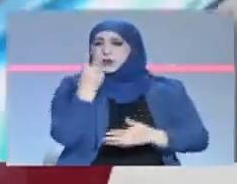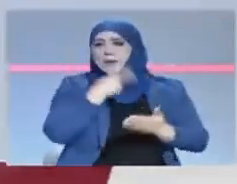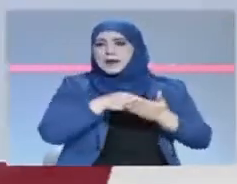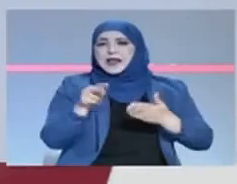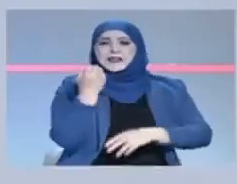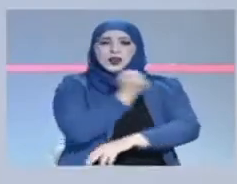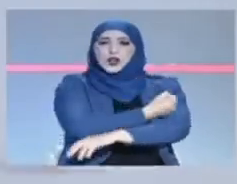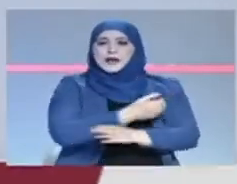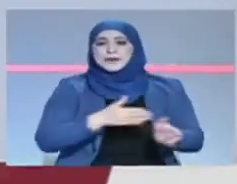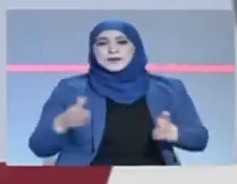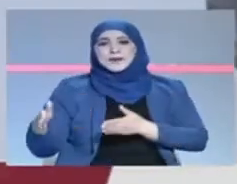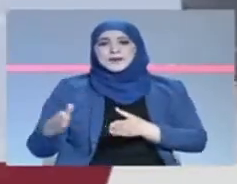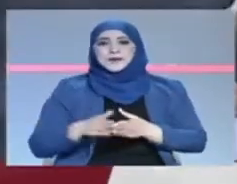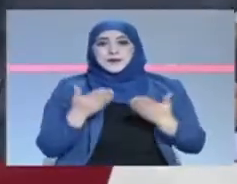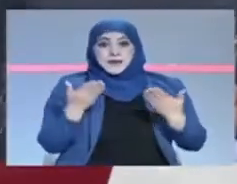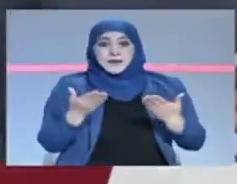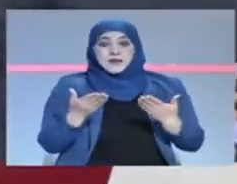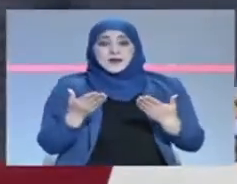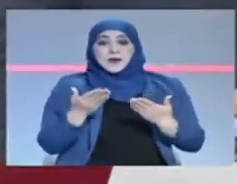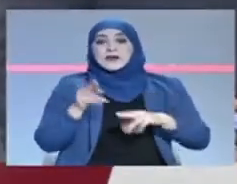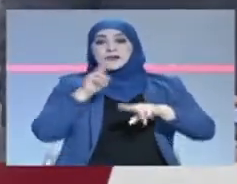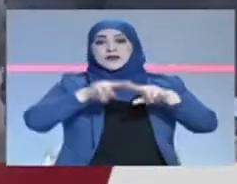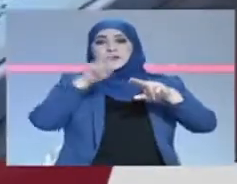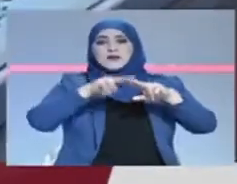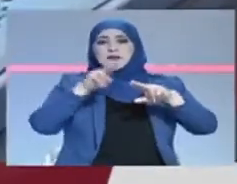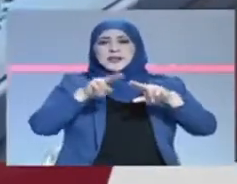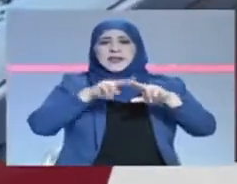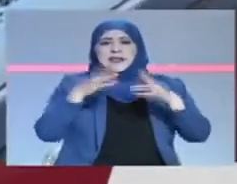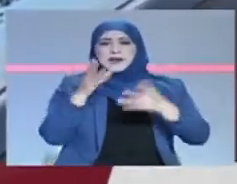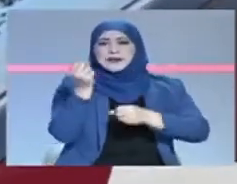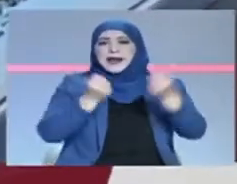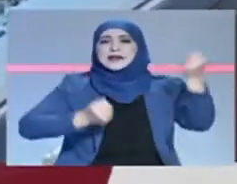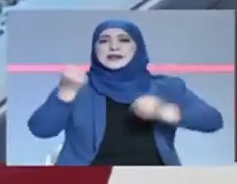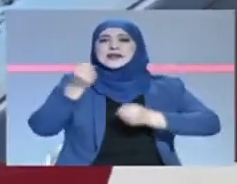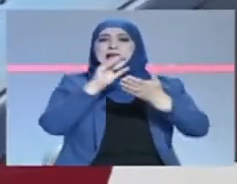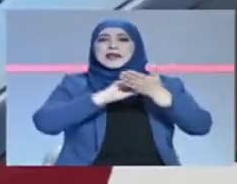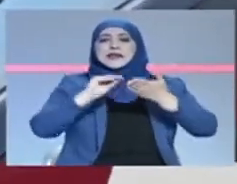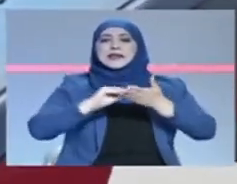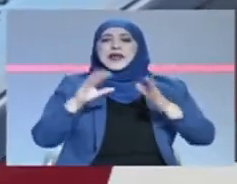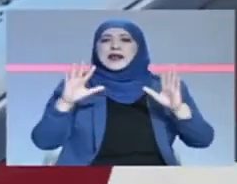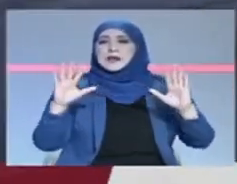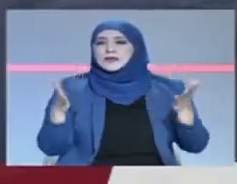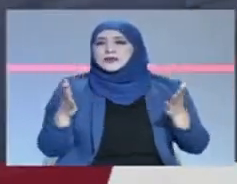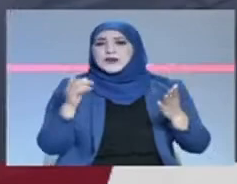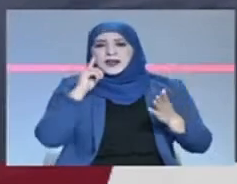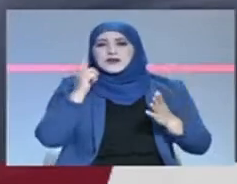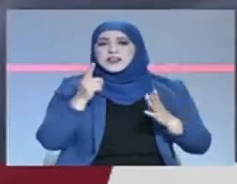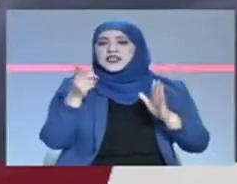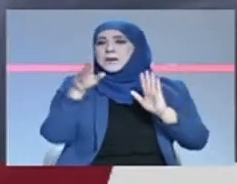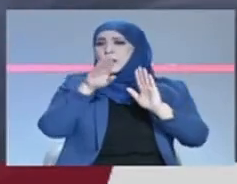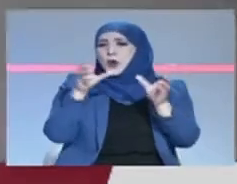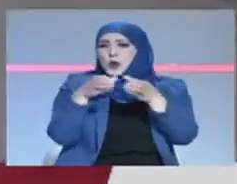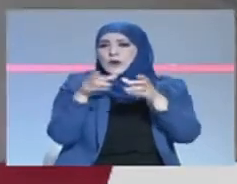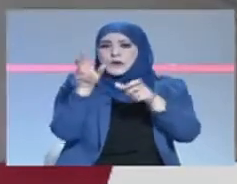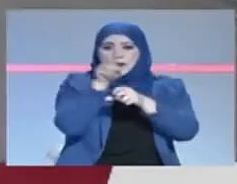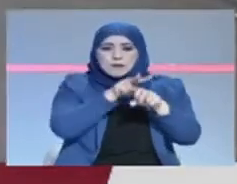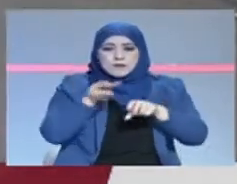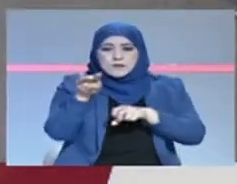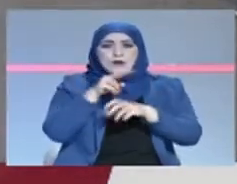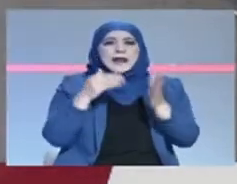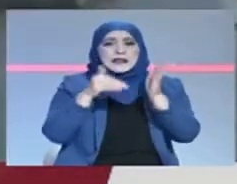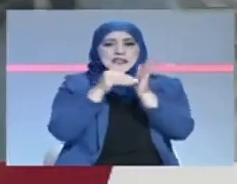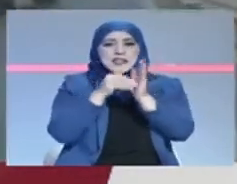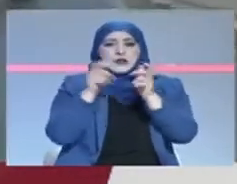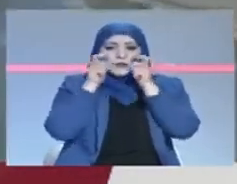جرعة. في مسعى لتحسين حوكمة التصرف في السيارات الإدارية، مصالح المراقبة تكثف